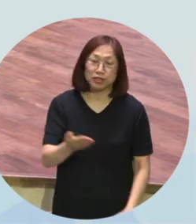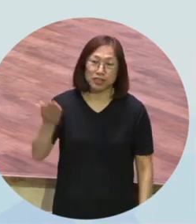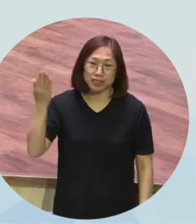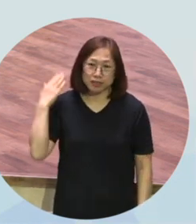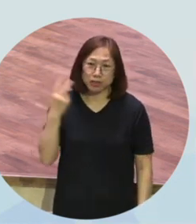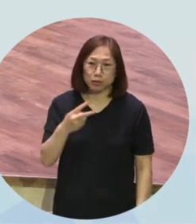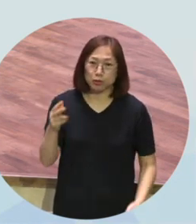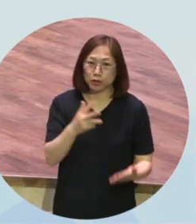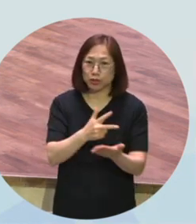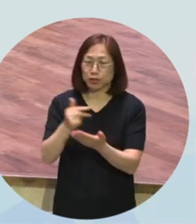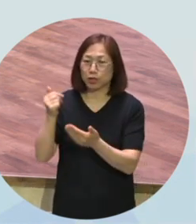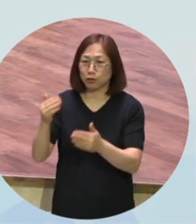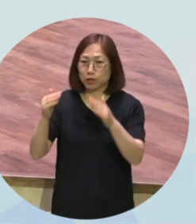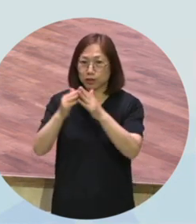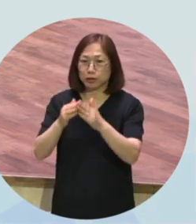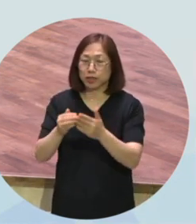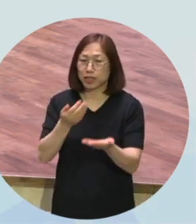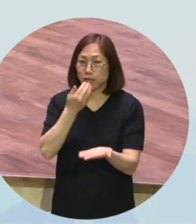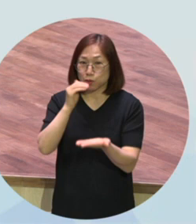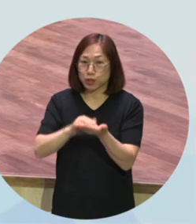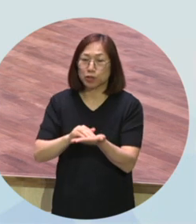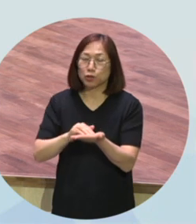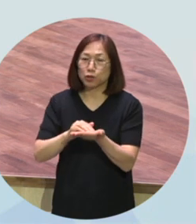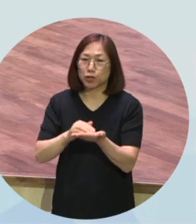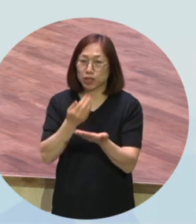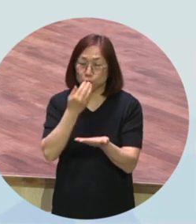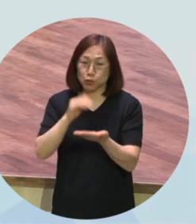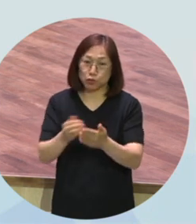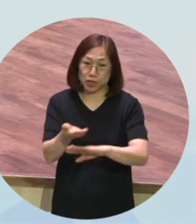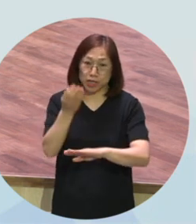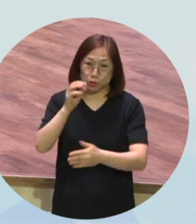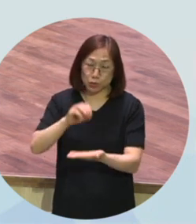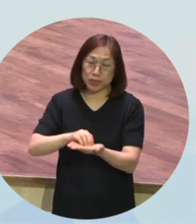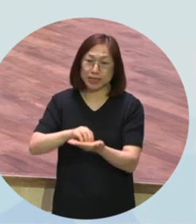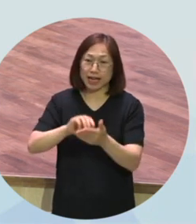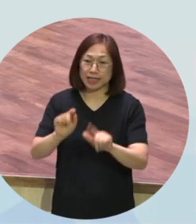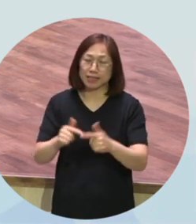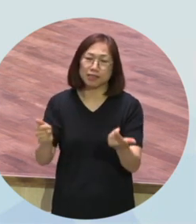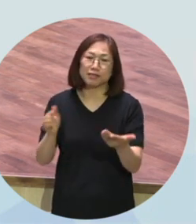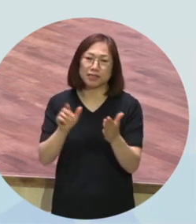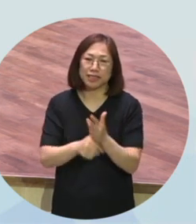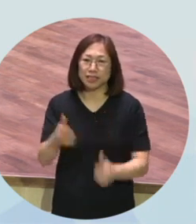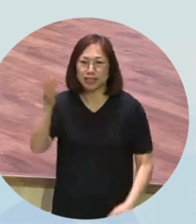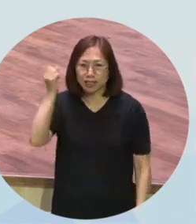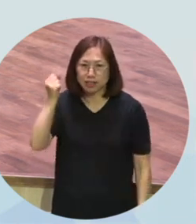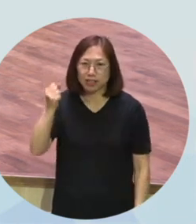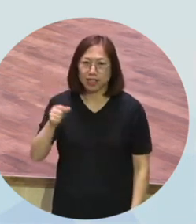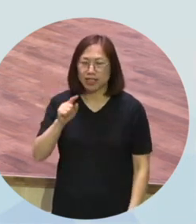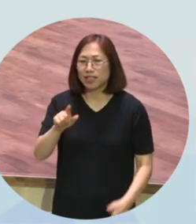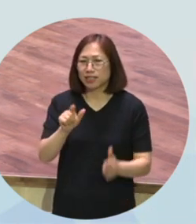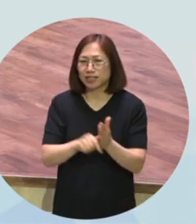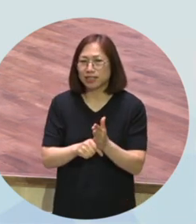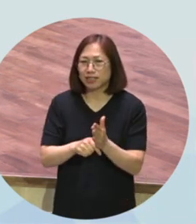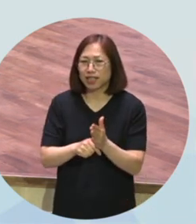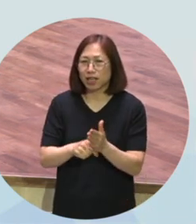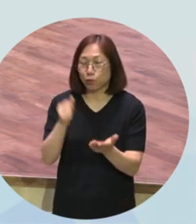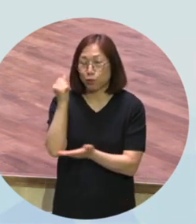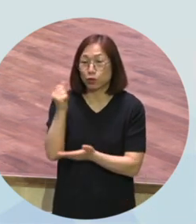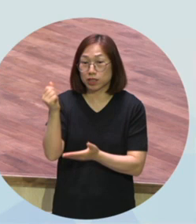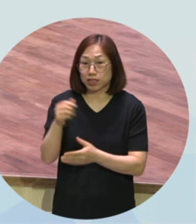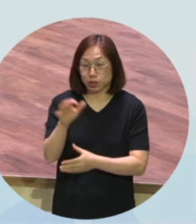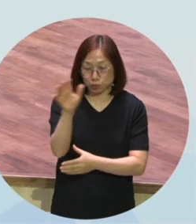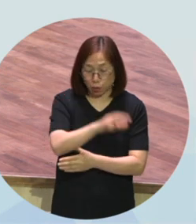너희는 오늘부터 이전 곧 여호와의 전에 돌이 돌 위에 놓이지 아니하였을 때를 기억하라.